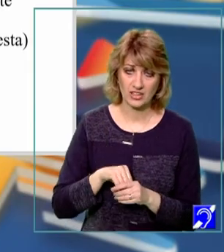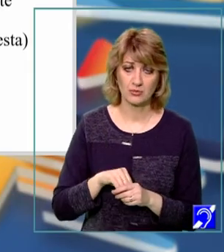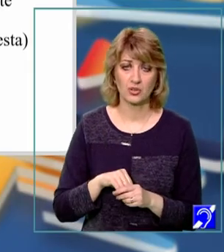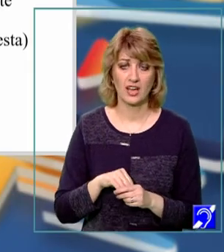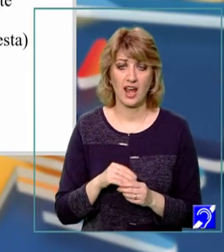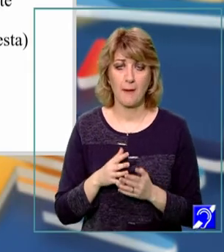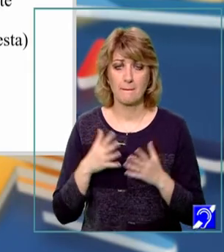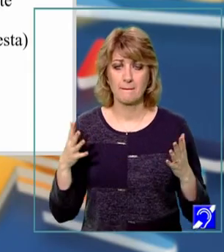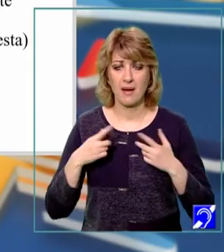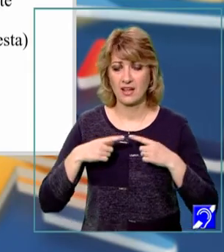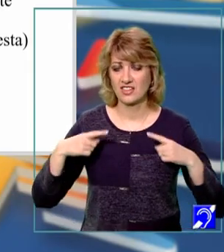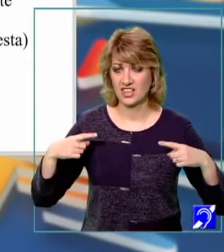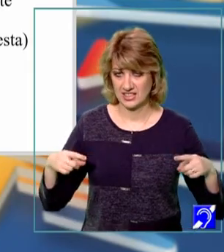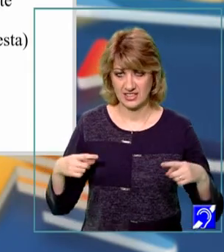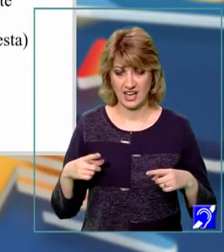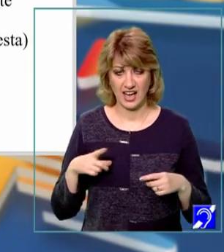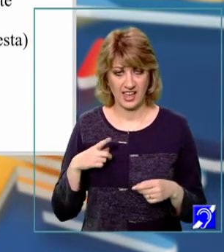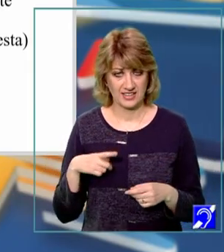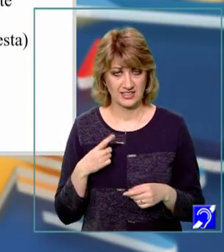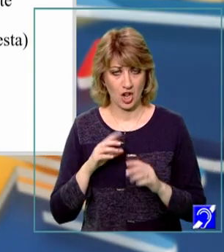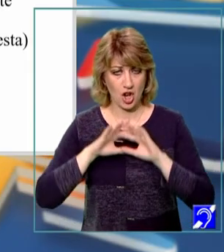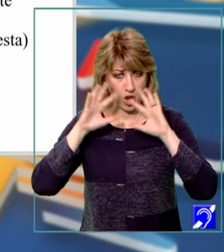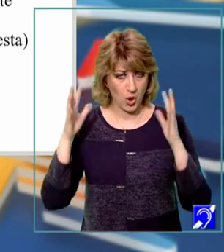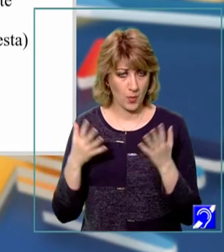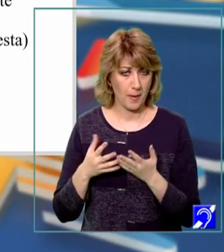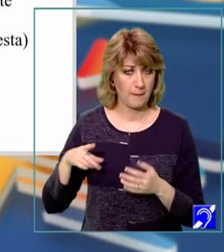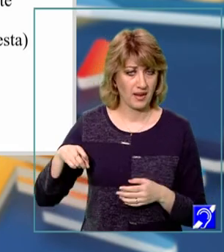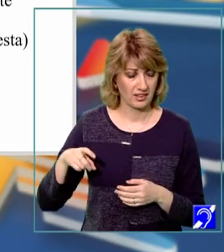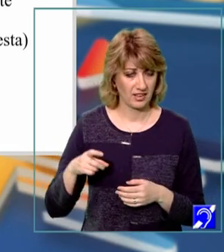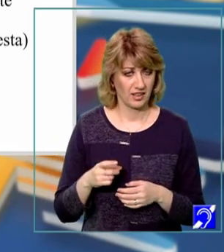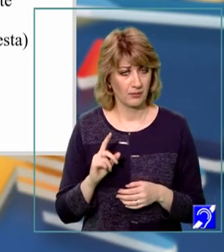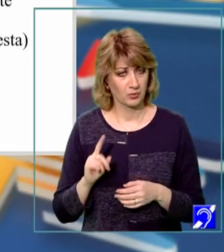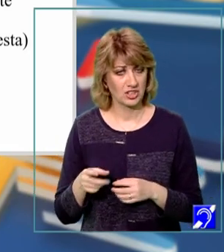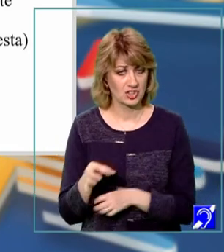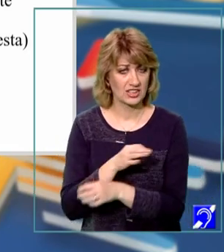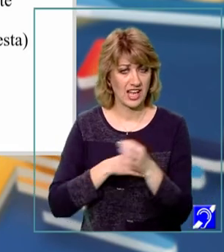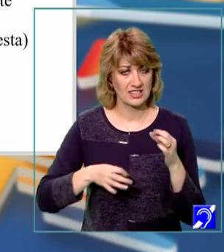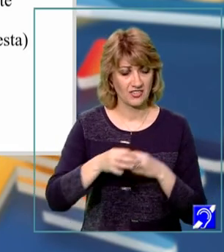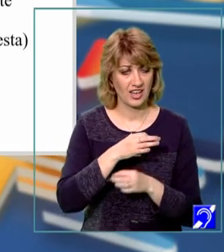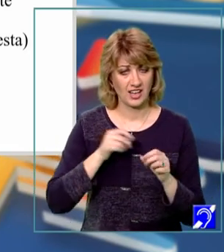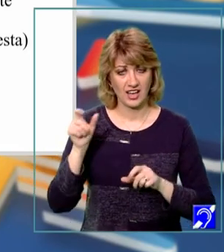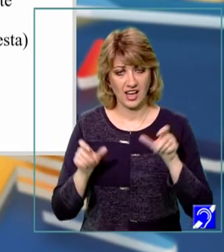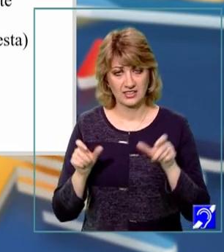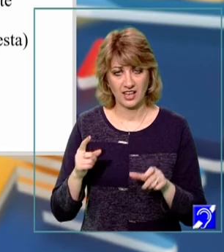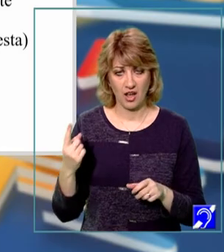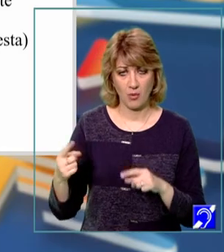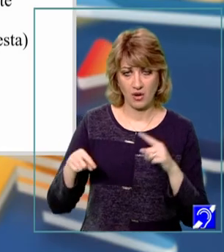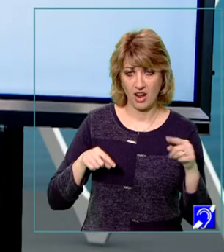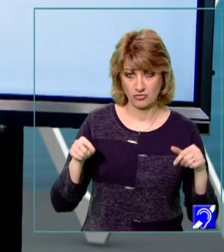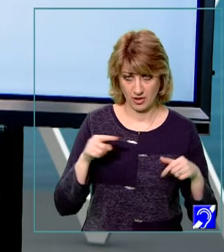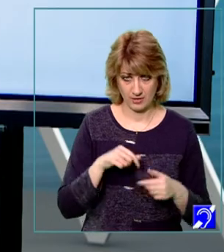marea diversitate care există în lumea bacteriană, putând să-și transfere astfel caractere de la una la